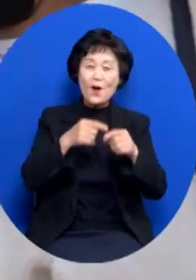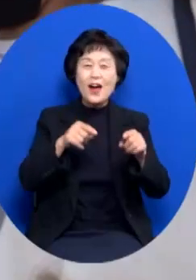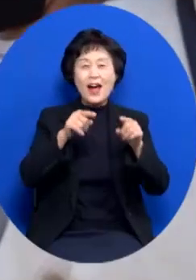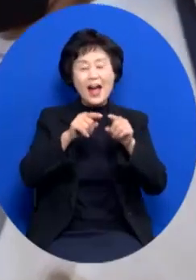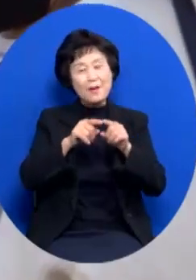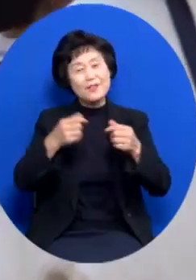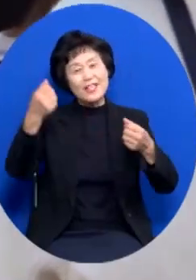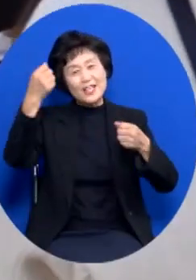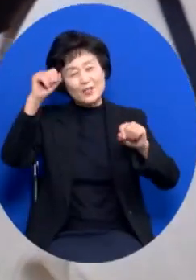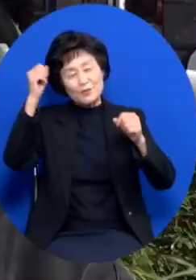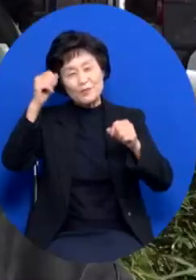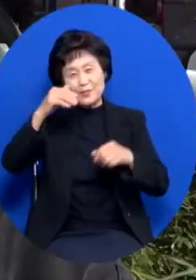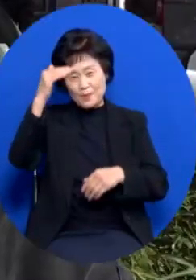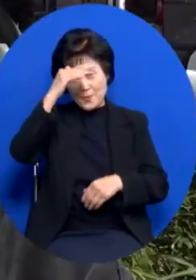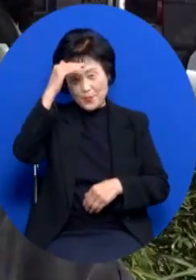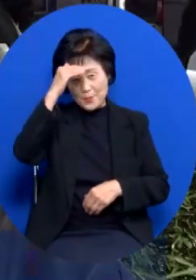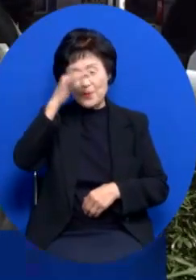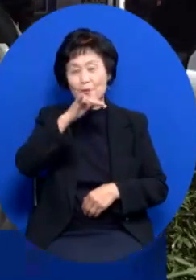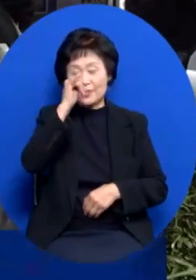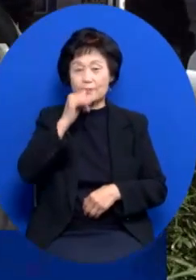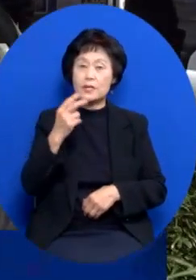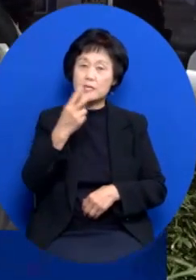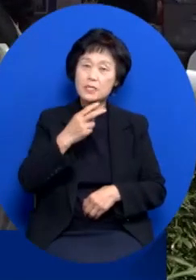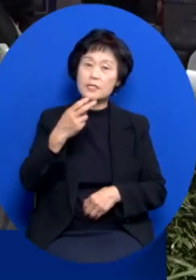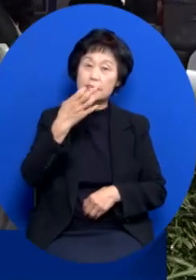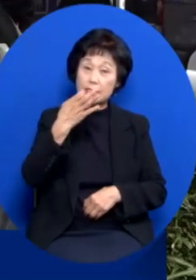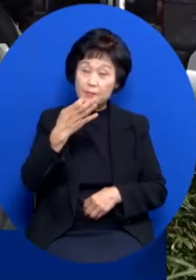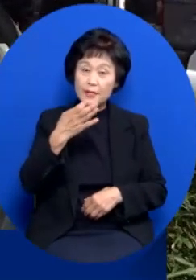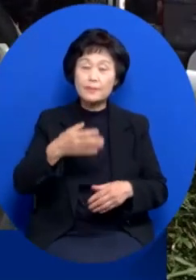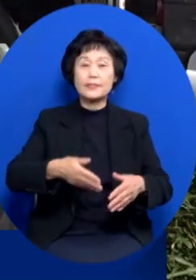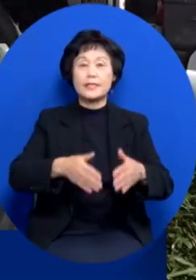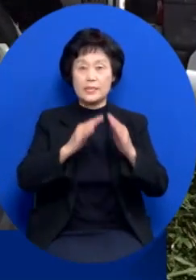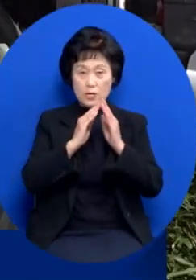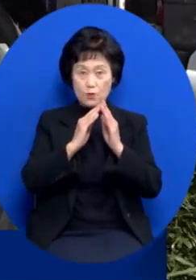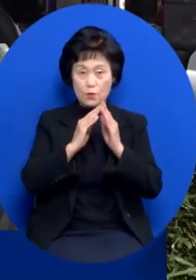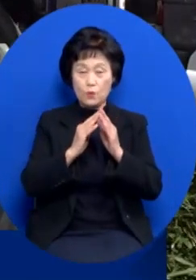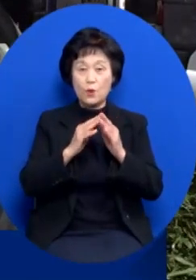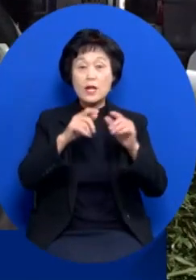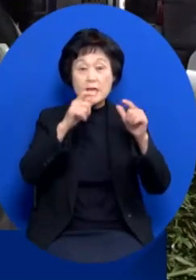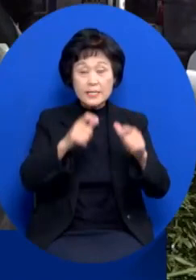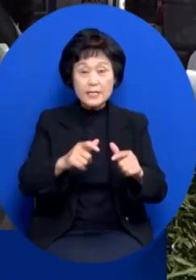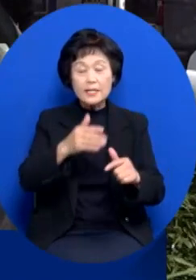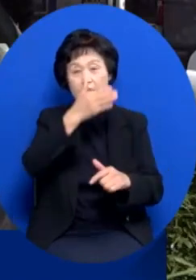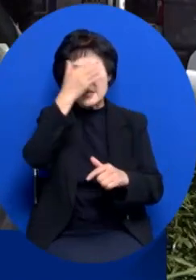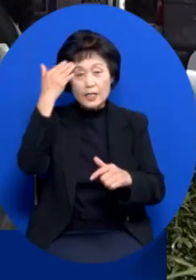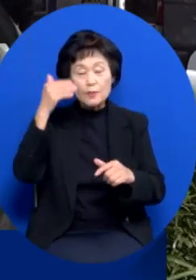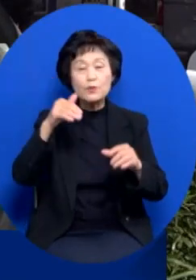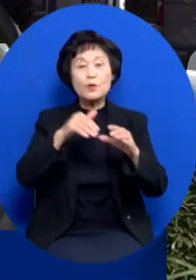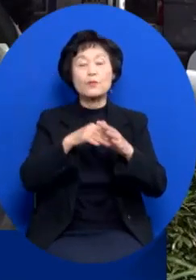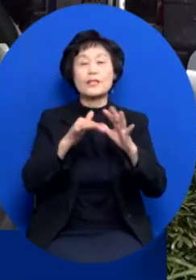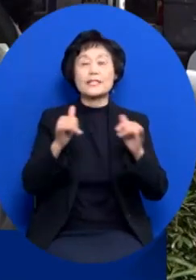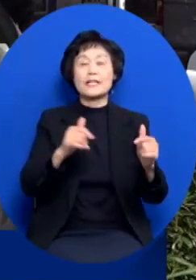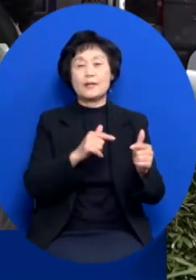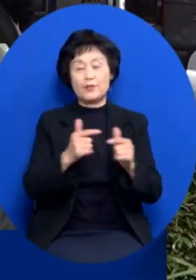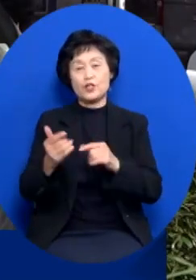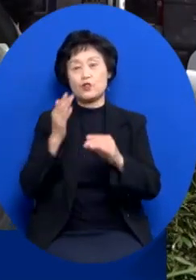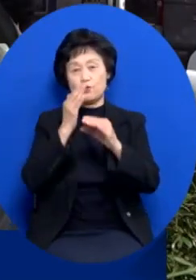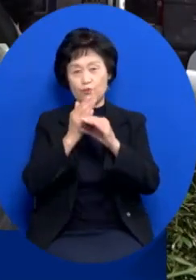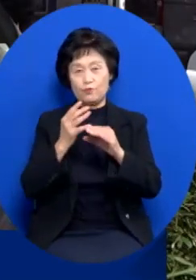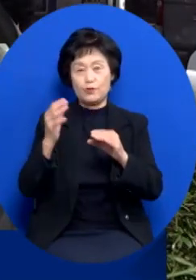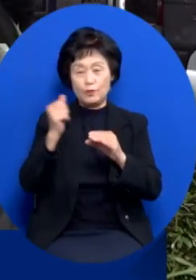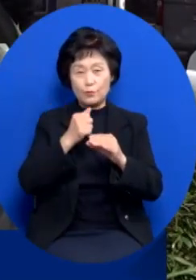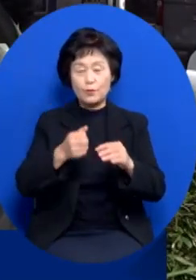공연을 지켜봅니다. 2014년에 결성이 되었었고 지역의 젊은 문화 인력들을 중심으로